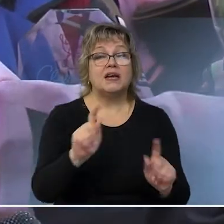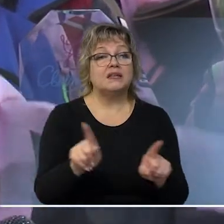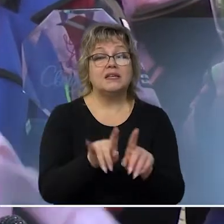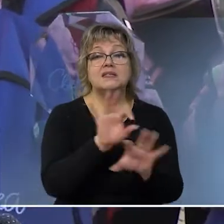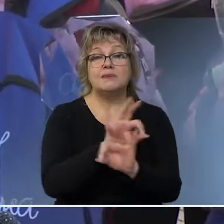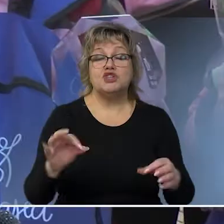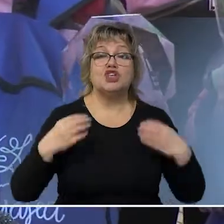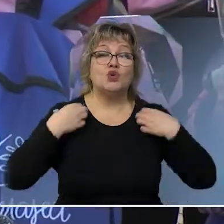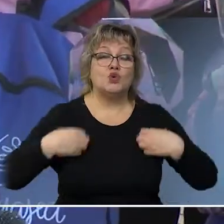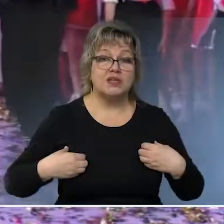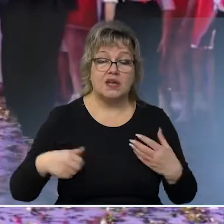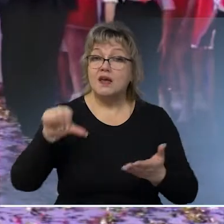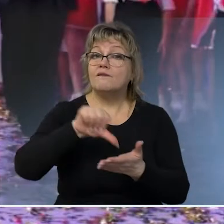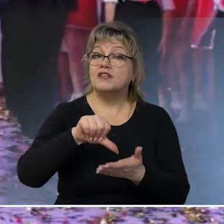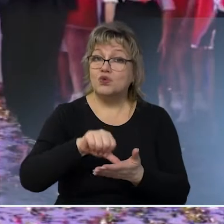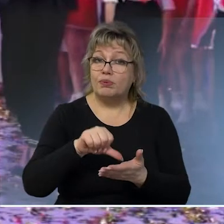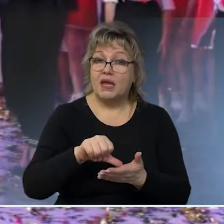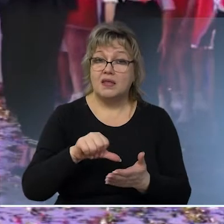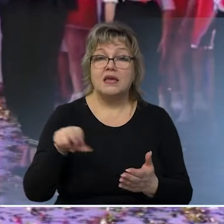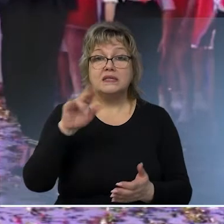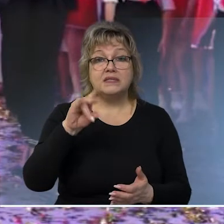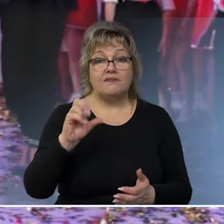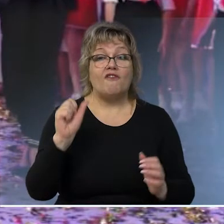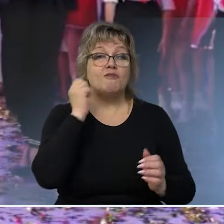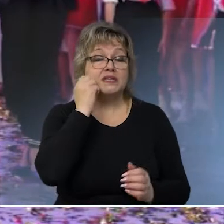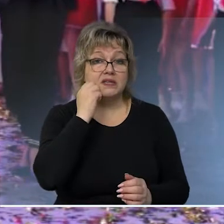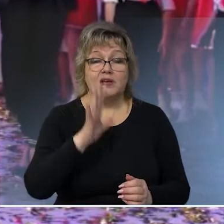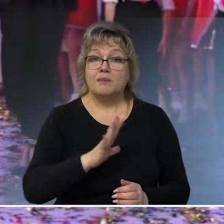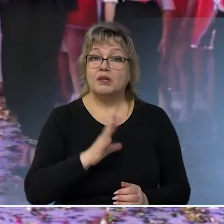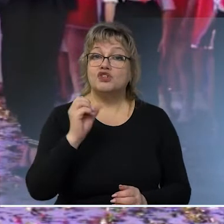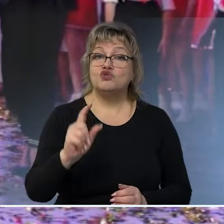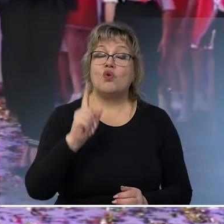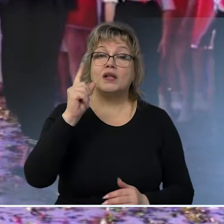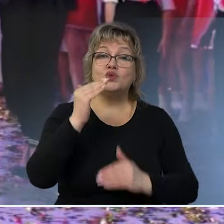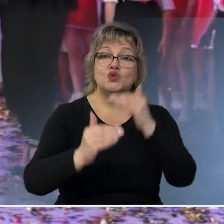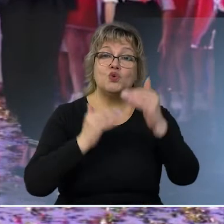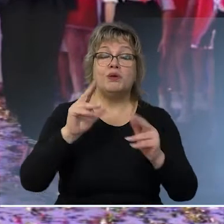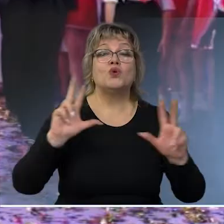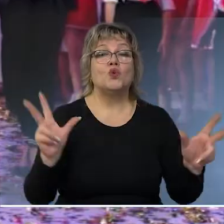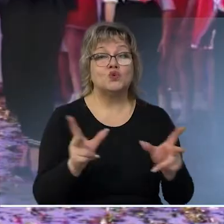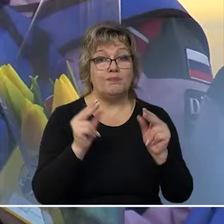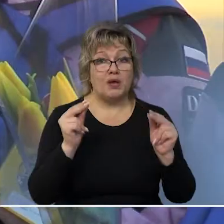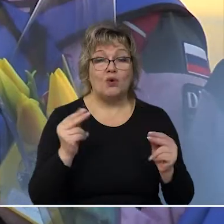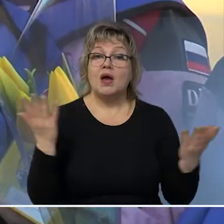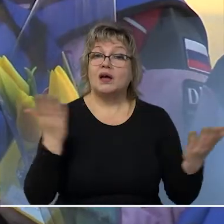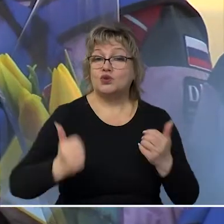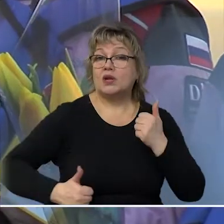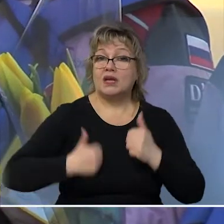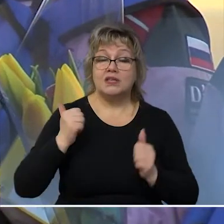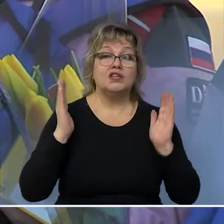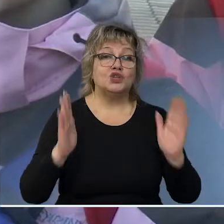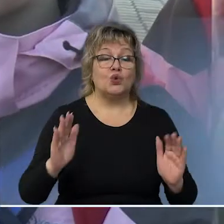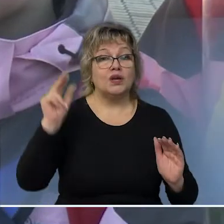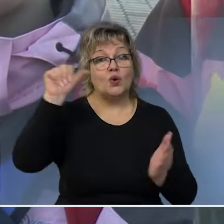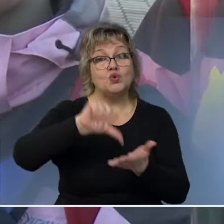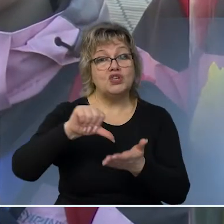вот такие замечательные рюкзаки. Выступление ансамбля «Дива» в Москве стало еще одной ступенькой к успеху, которым гордятся